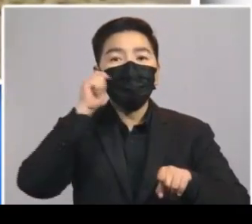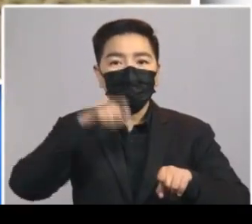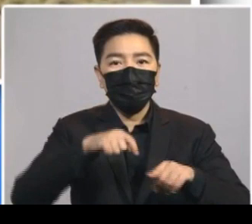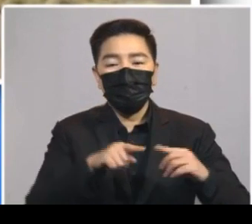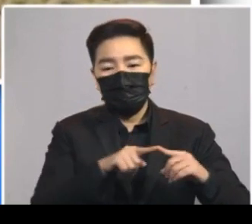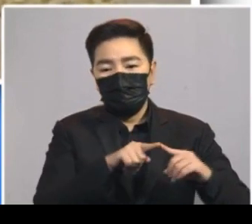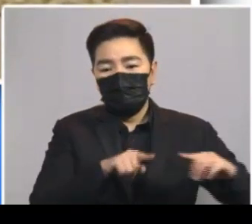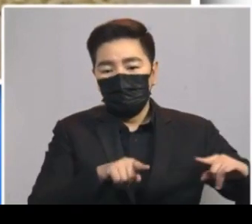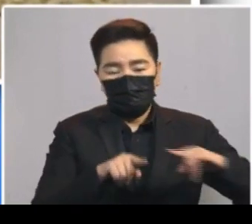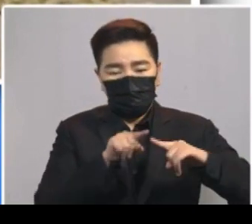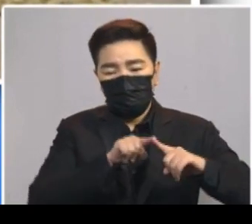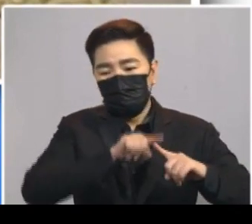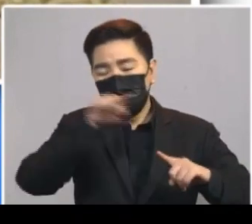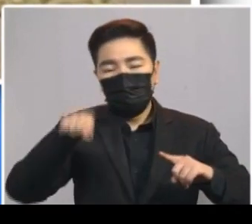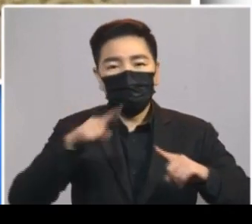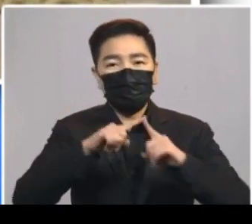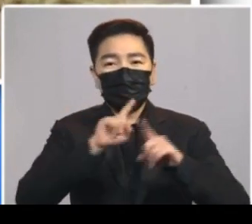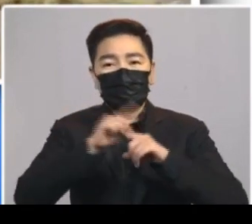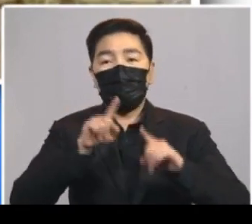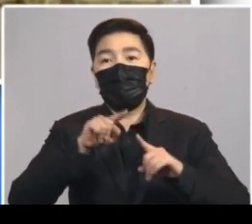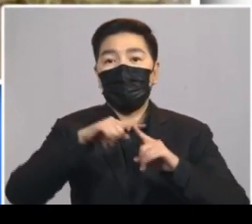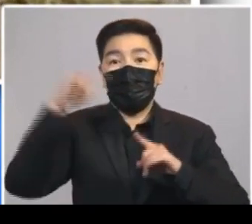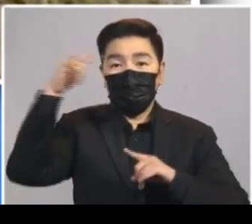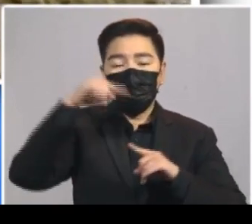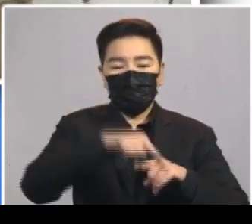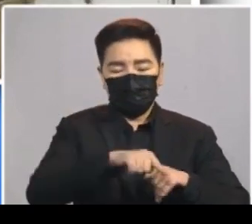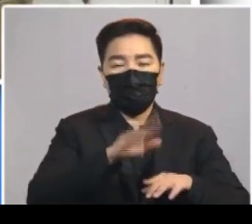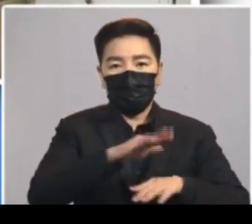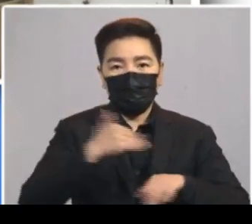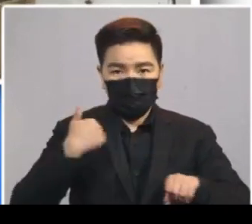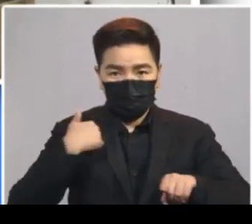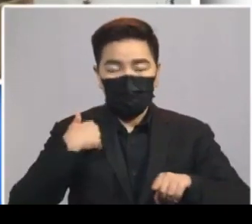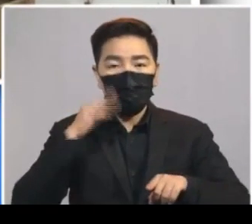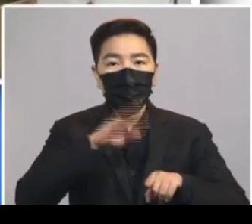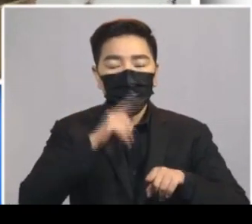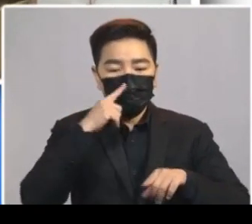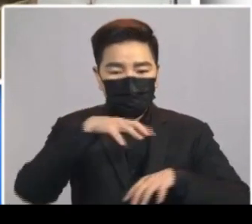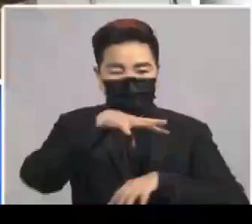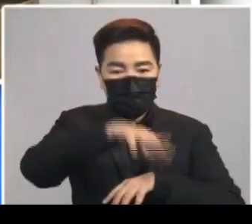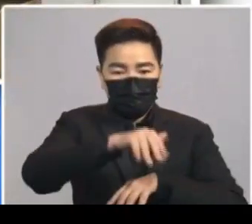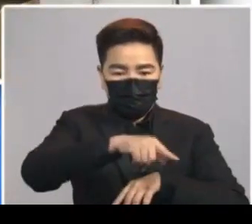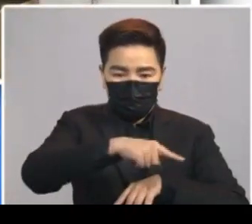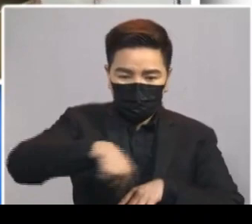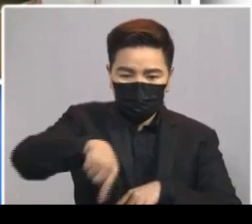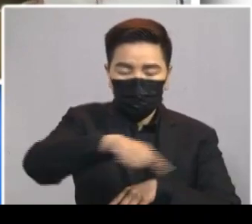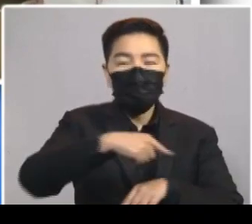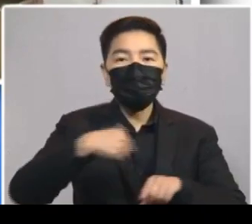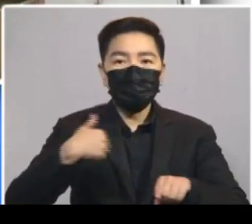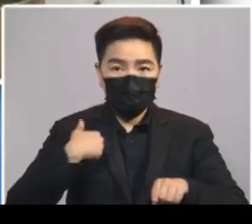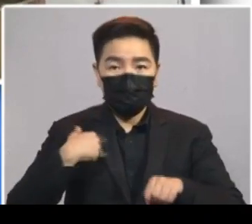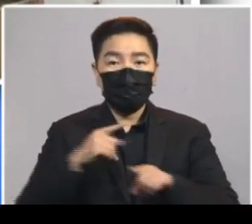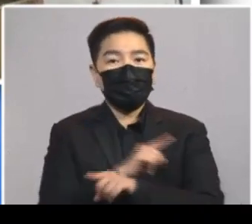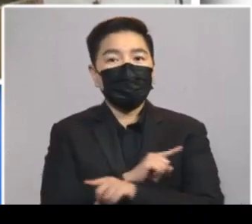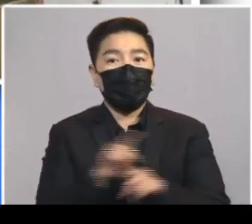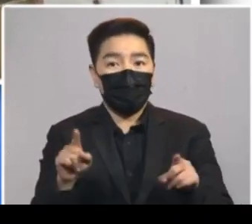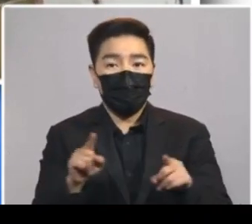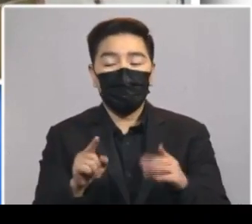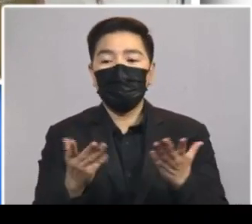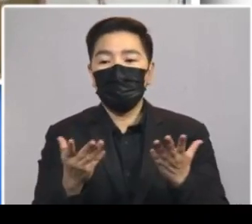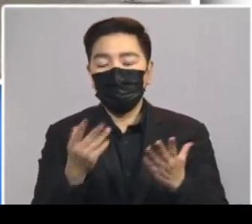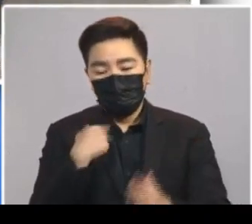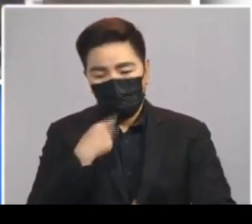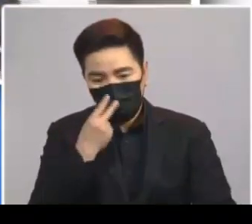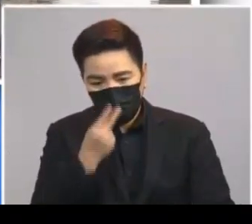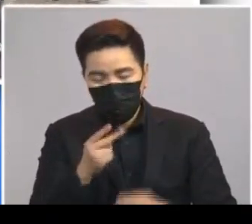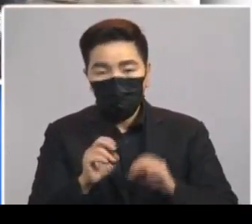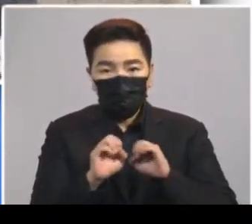ศหรือว่ากองกำลังป้องกันภัยทางอากาศอันนี้ก็อาจจะเป็นไปได้นะครับในบริเวณรอบๆเมืองหลวงแต่ทั้งหมดเหล่านี้นะครับคงต้องดูความ